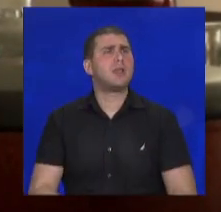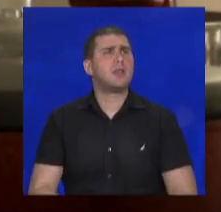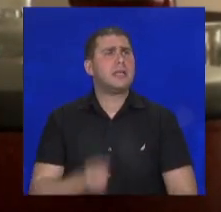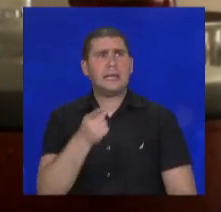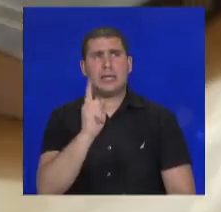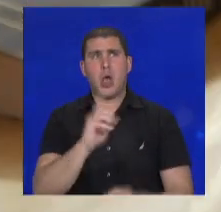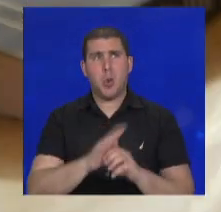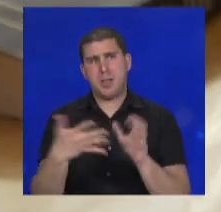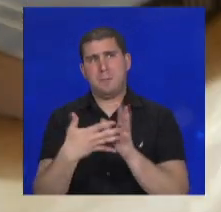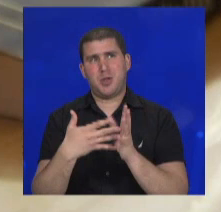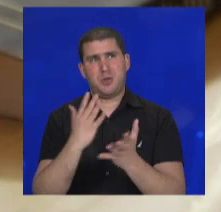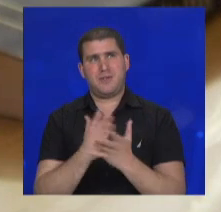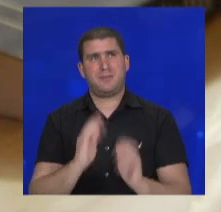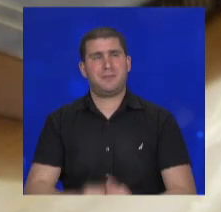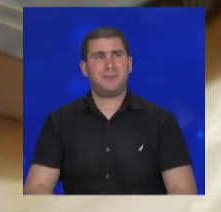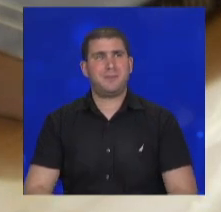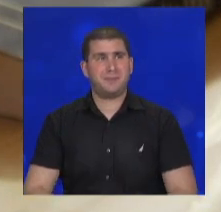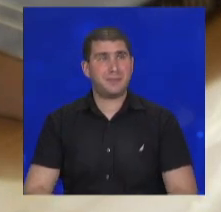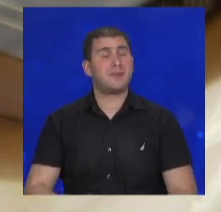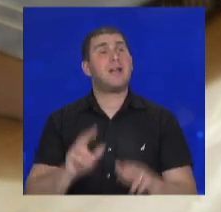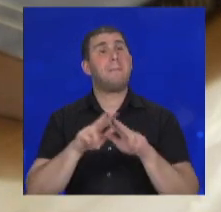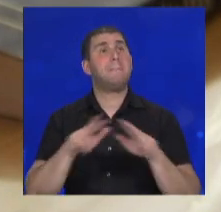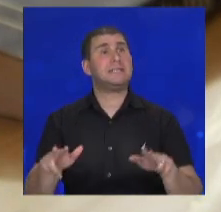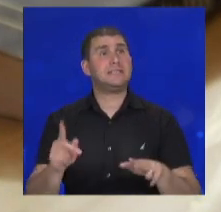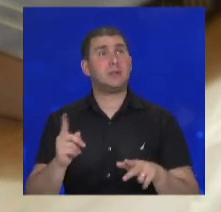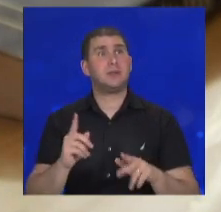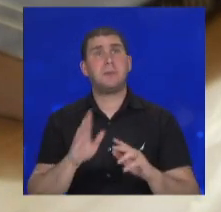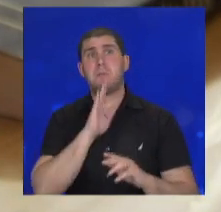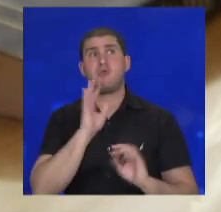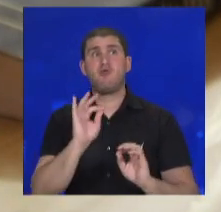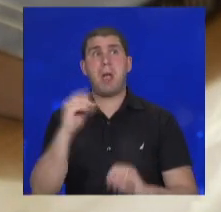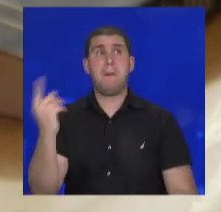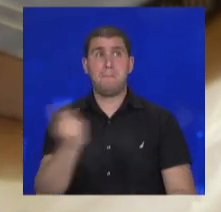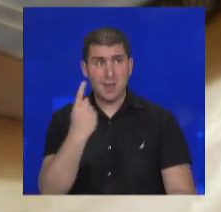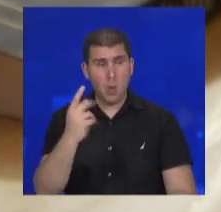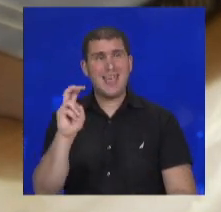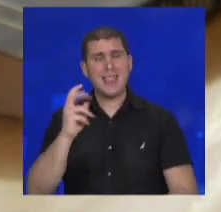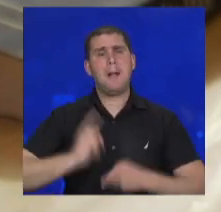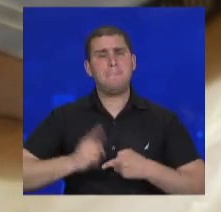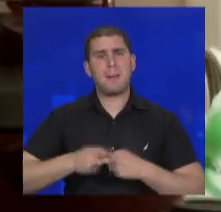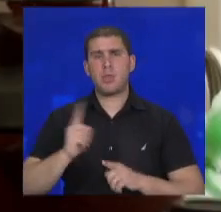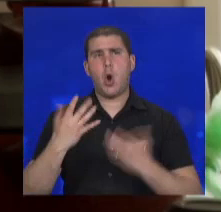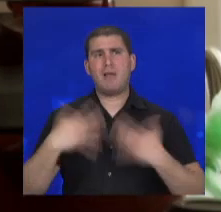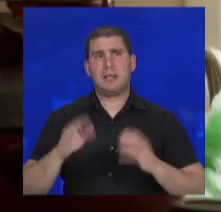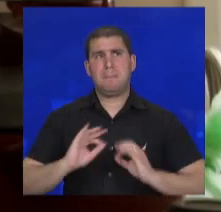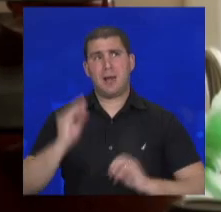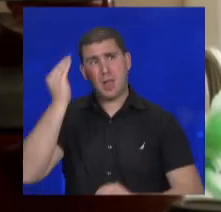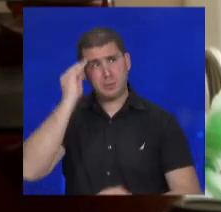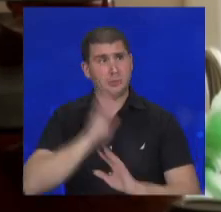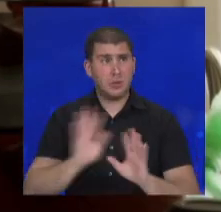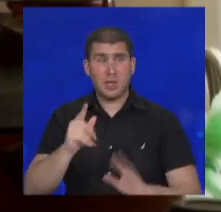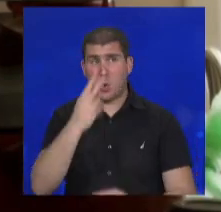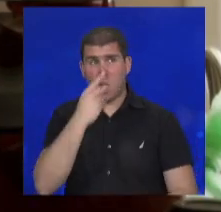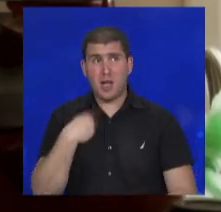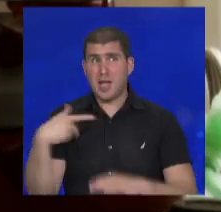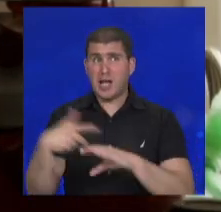לא קורונה, בדקנו. ובמציאות הלא נורמלית של הבידוד, עידן מקפיד לא להפסיד לימודים. זהו, אבל כמו שאתה רואה, אני